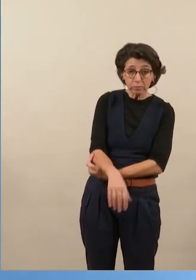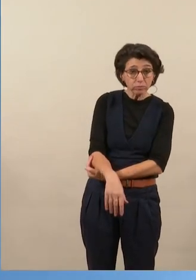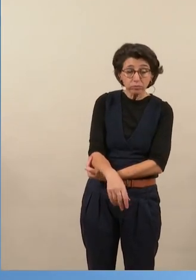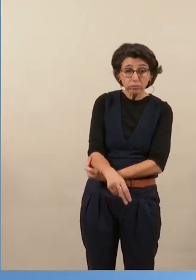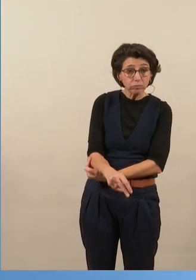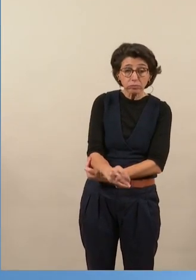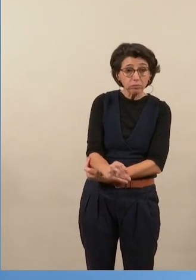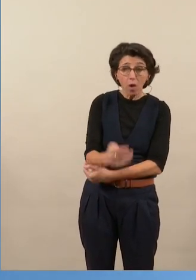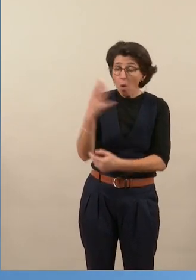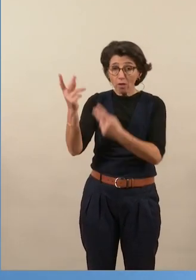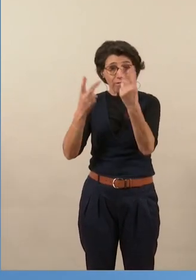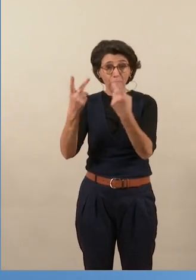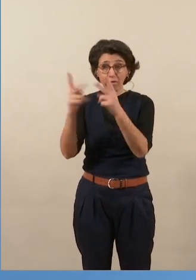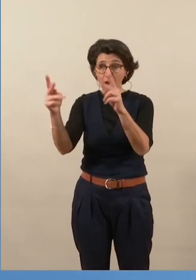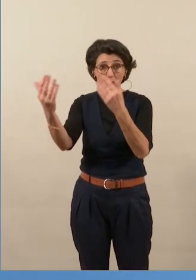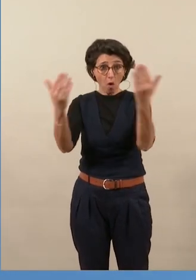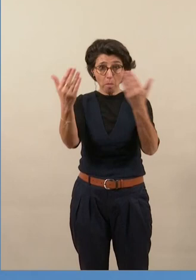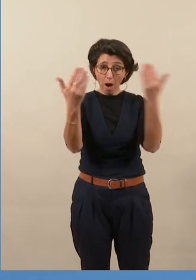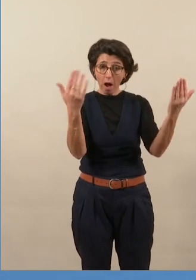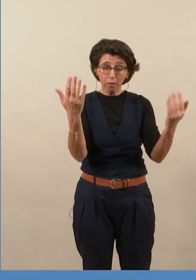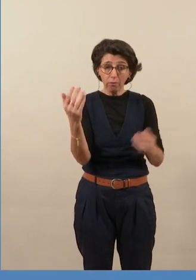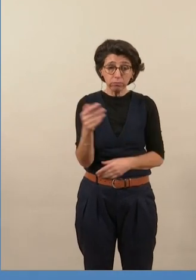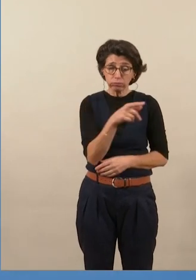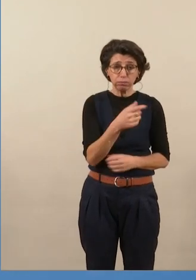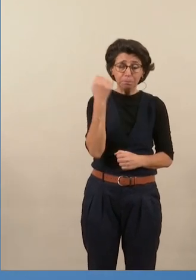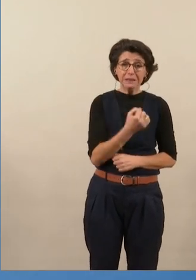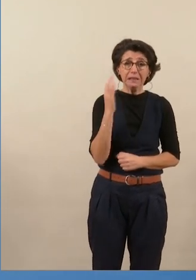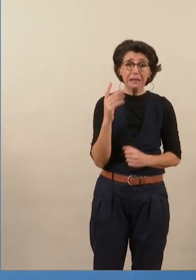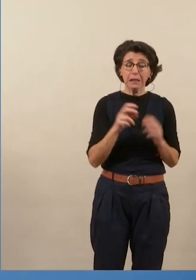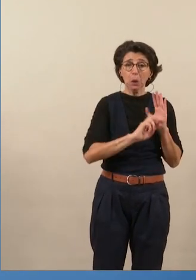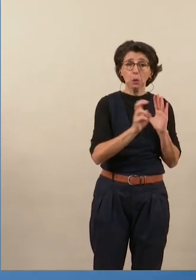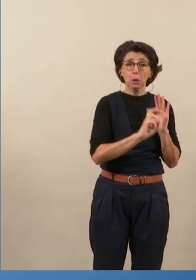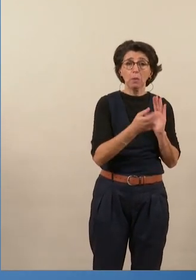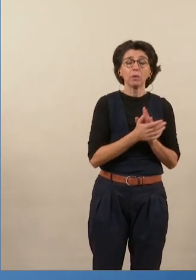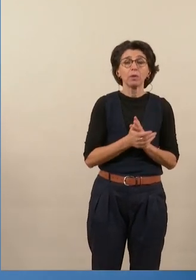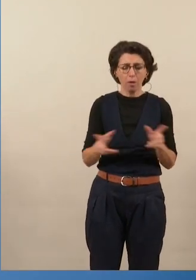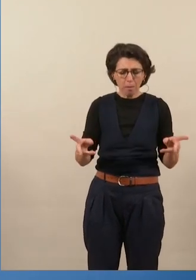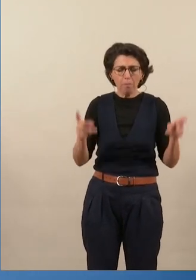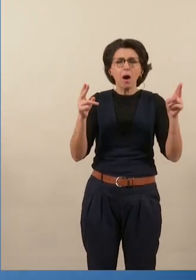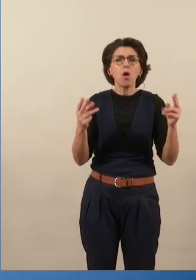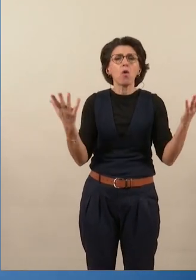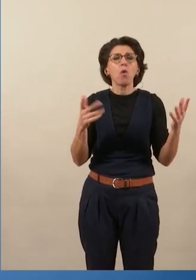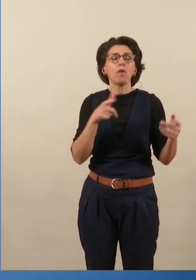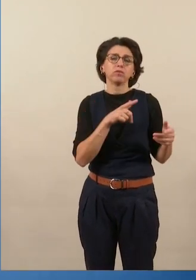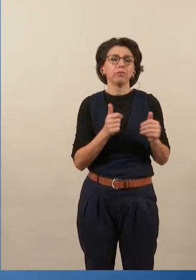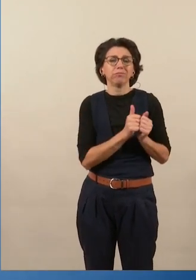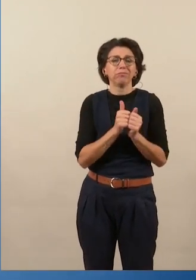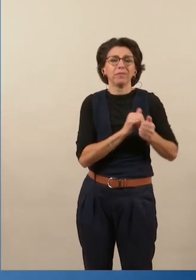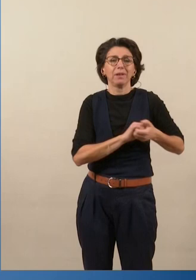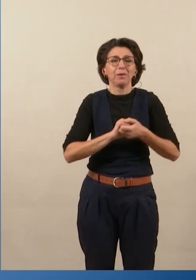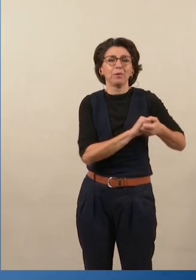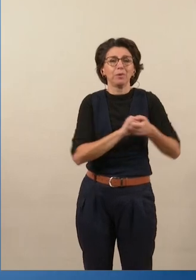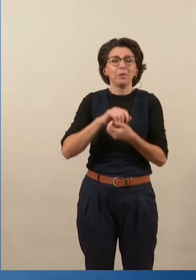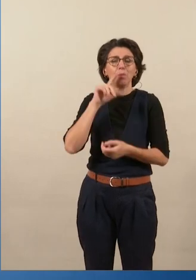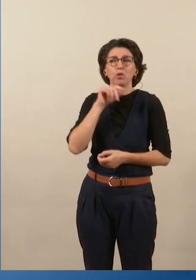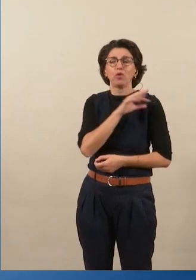aux villes de sa catégorie vous avez totalement manqué et c'était pourtant dans la période où vous étiez ami amis avec Christophe Ferrari